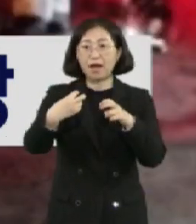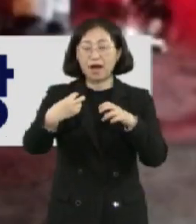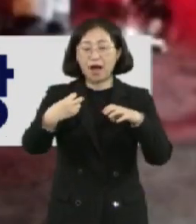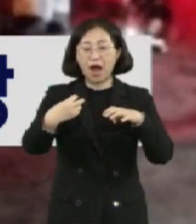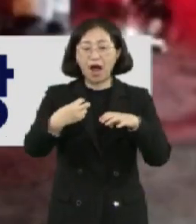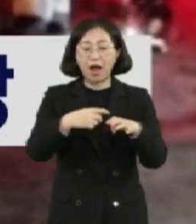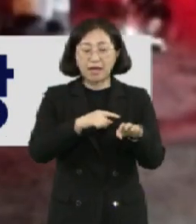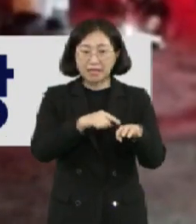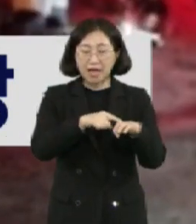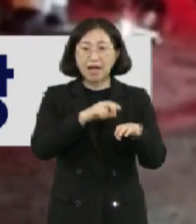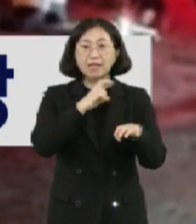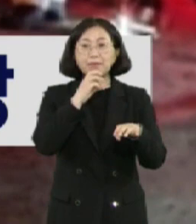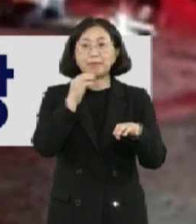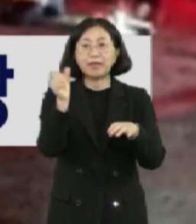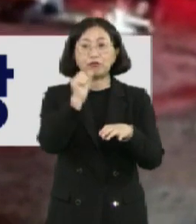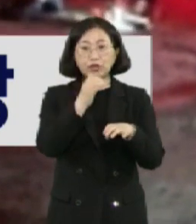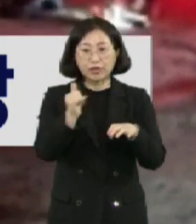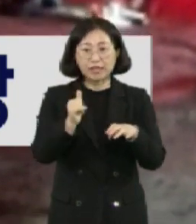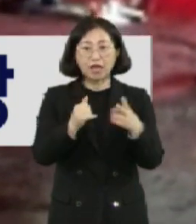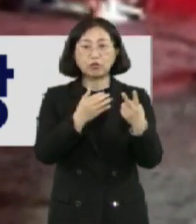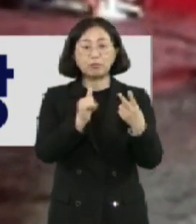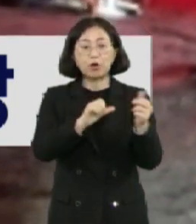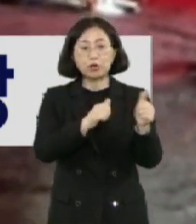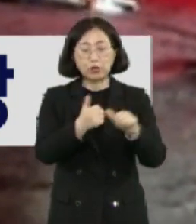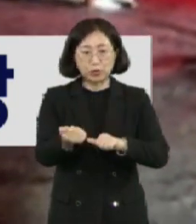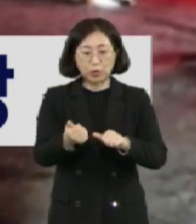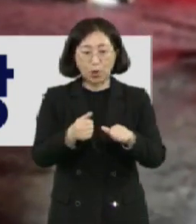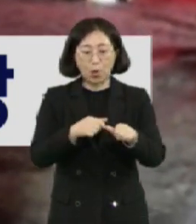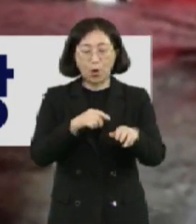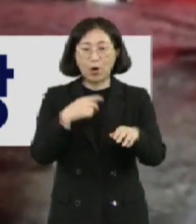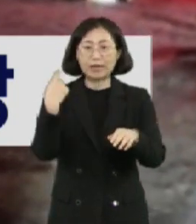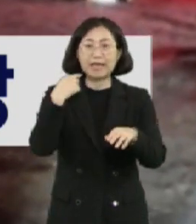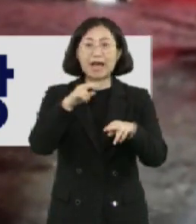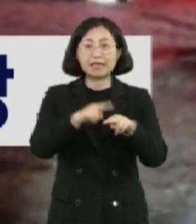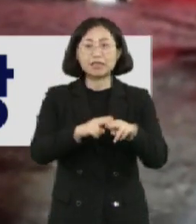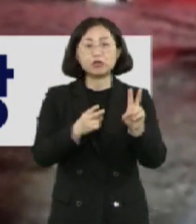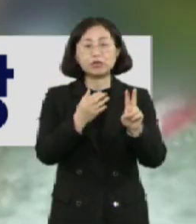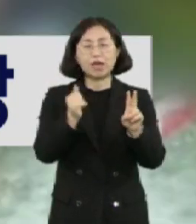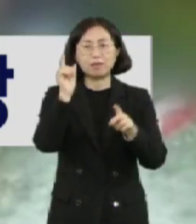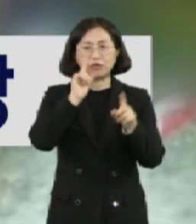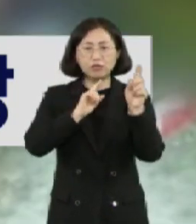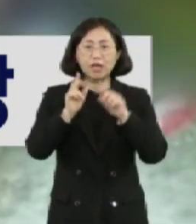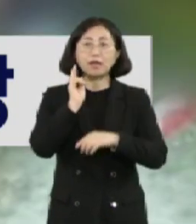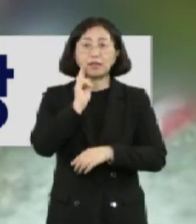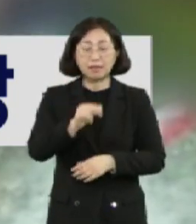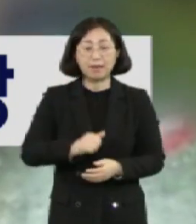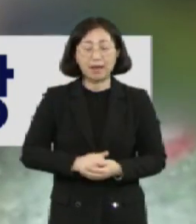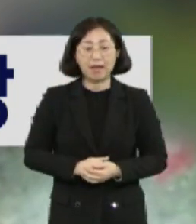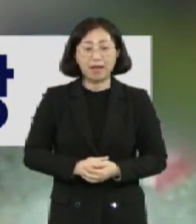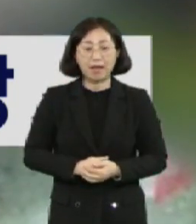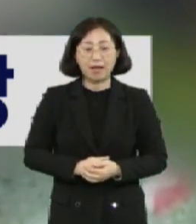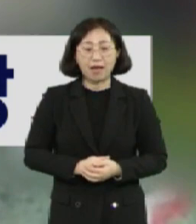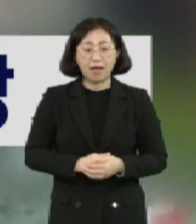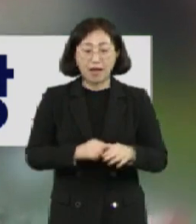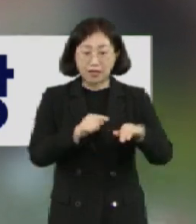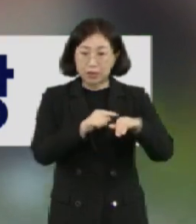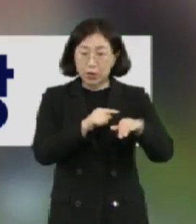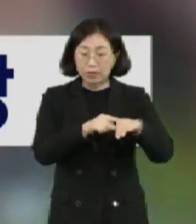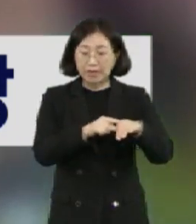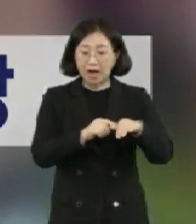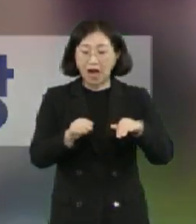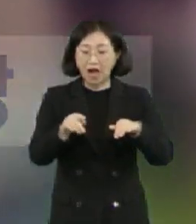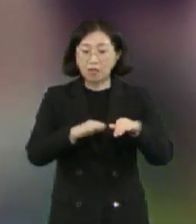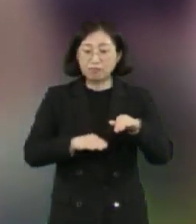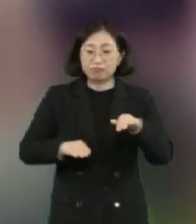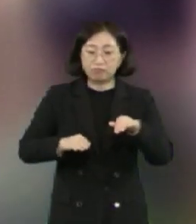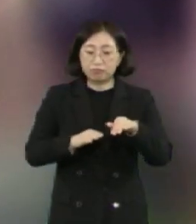30대 승용차 운전자 등 2명이 숨지고 뒷자리에 있던 2명이 중상을 입었습니다 경찰은 승용차가 앞서